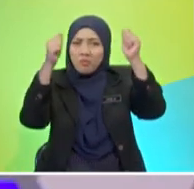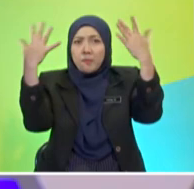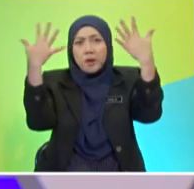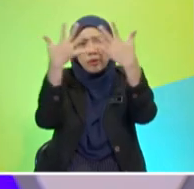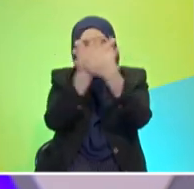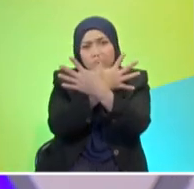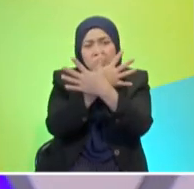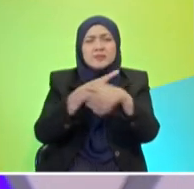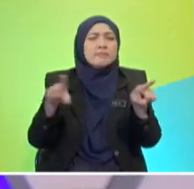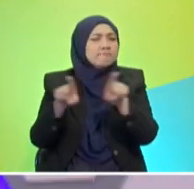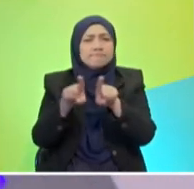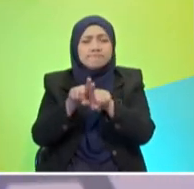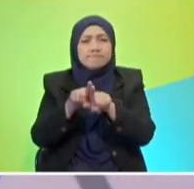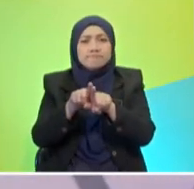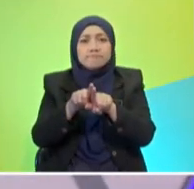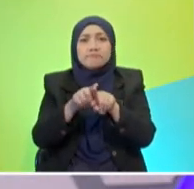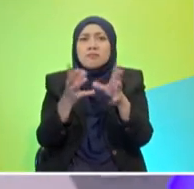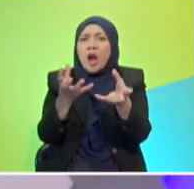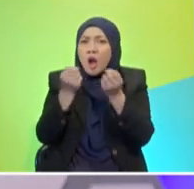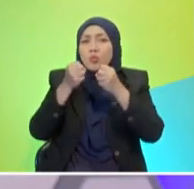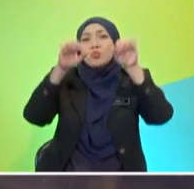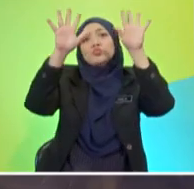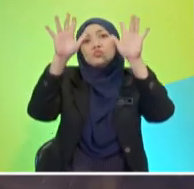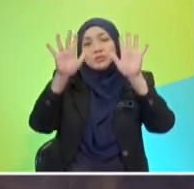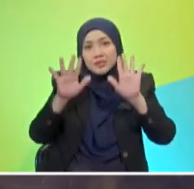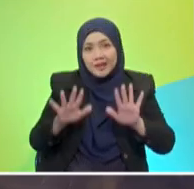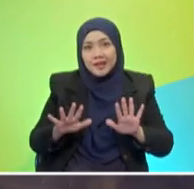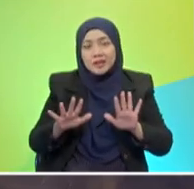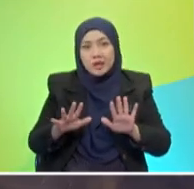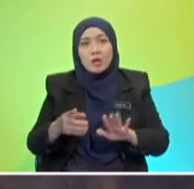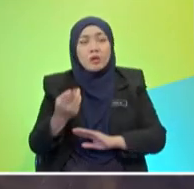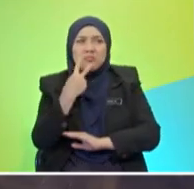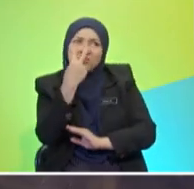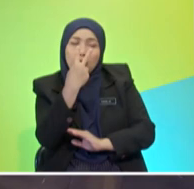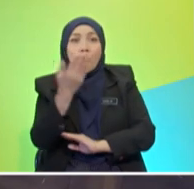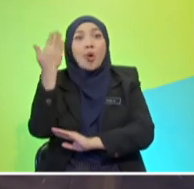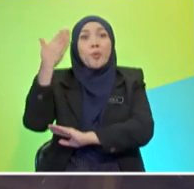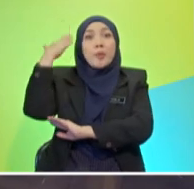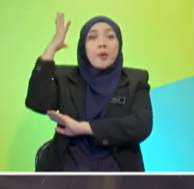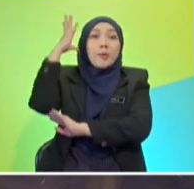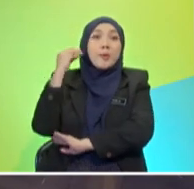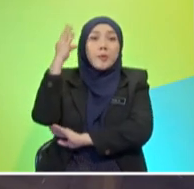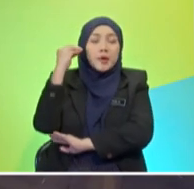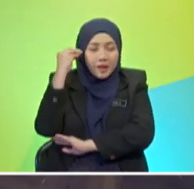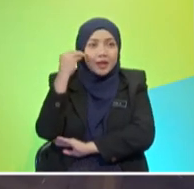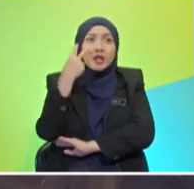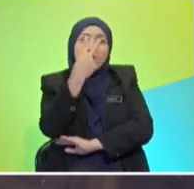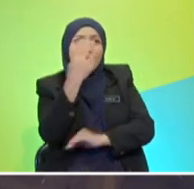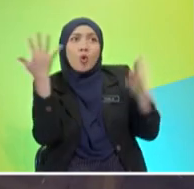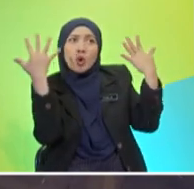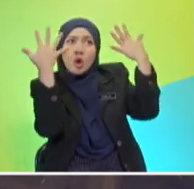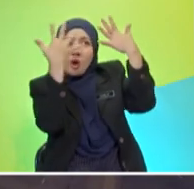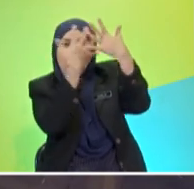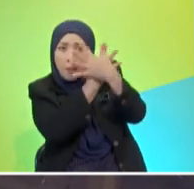macam nak hujan cikgu. Berdasarkan pengalaman-pengalaman yang kita dah lalui dulu, hari akan hujan. Cuba Sean